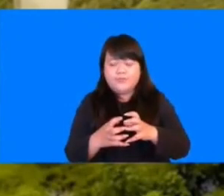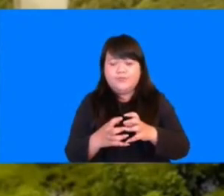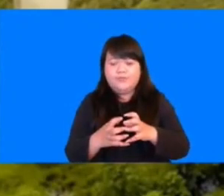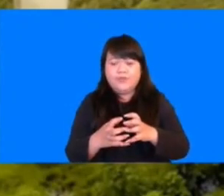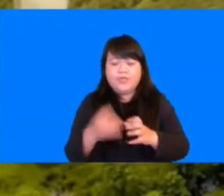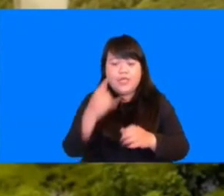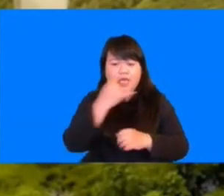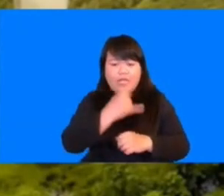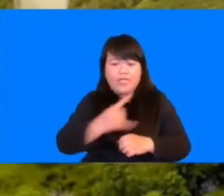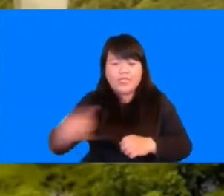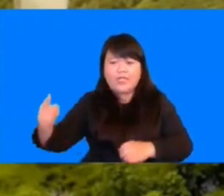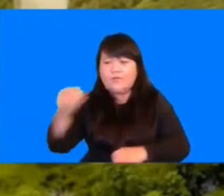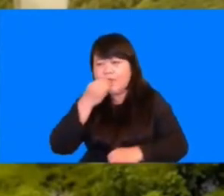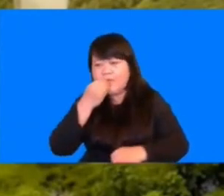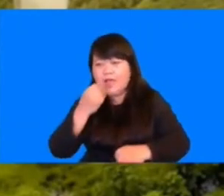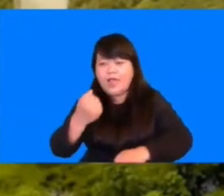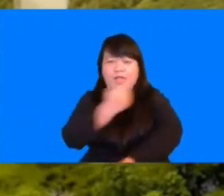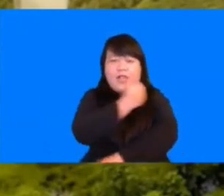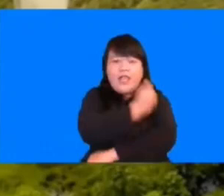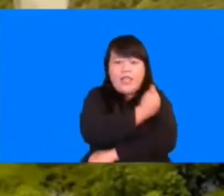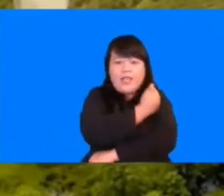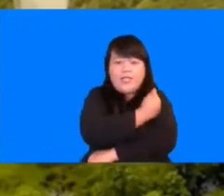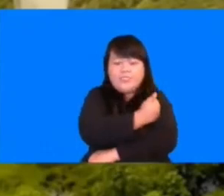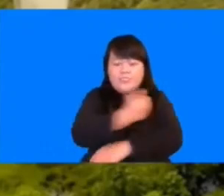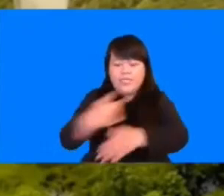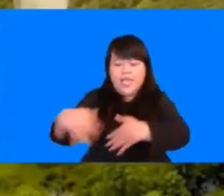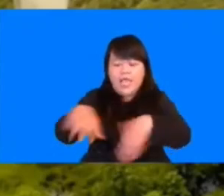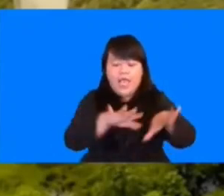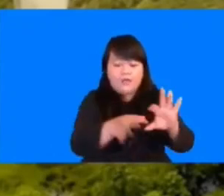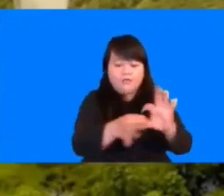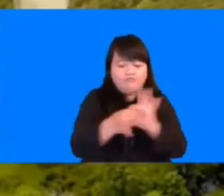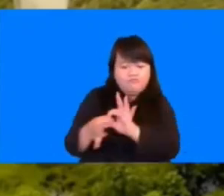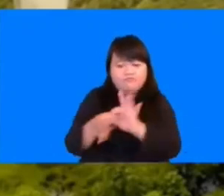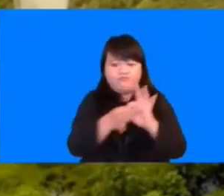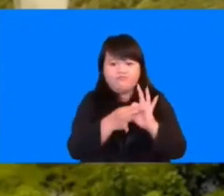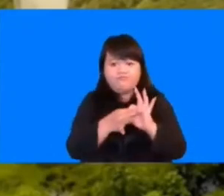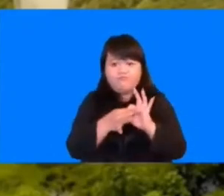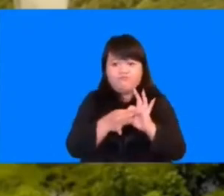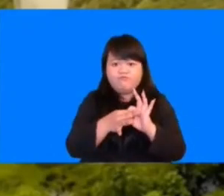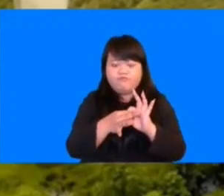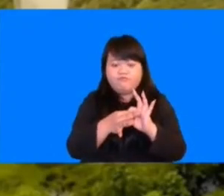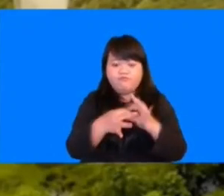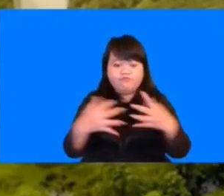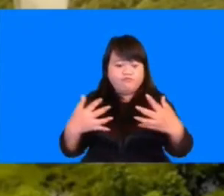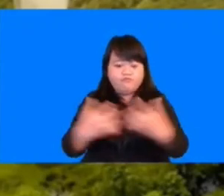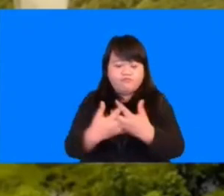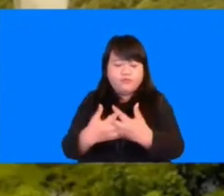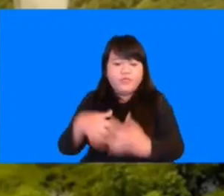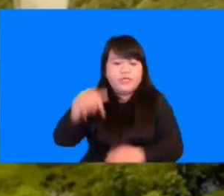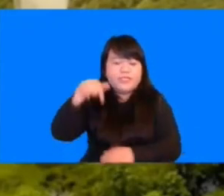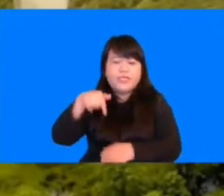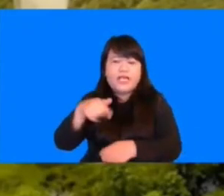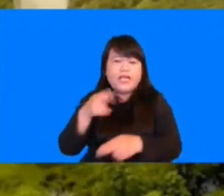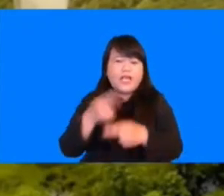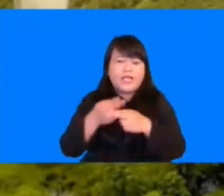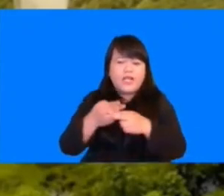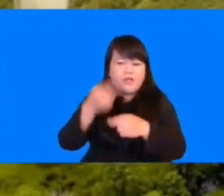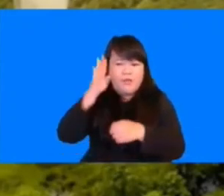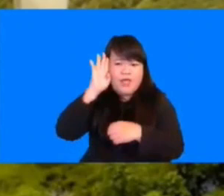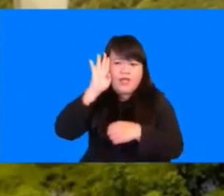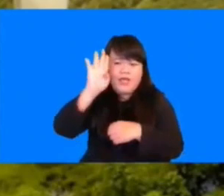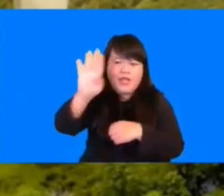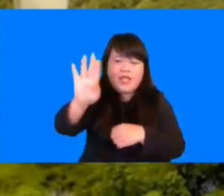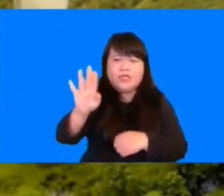Ketahanan pangan, energi dan air saling terkait satu dengan yang lain, yang saat ini dikenal dengan the nexus of